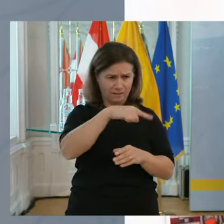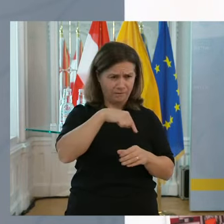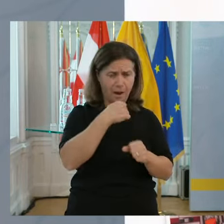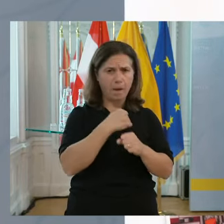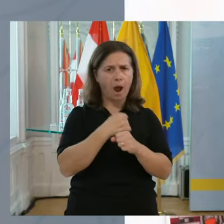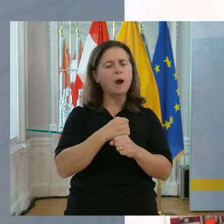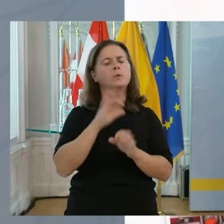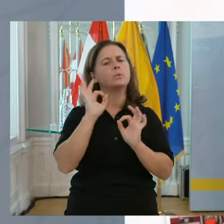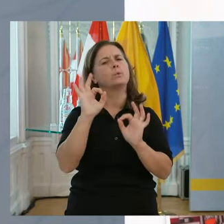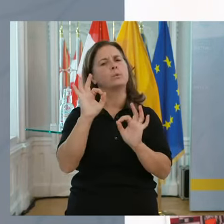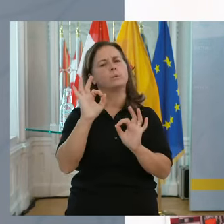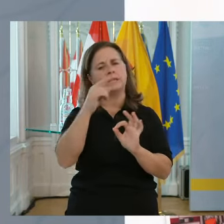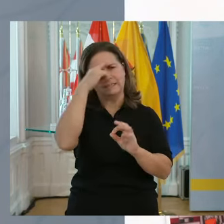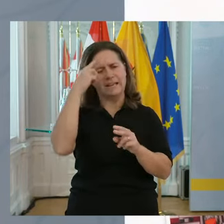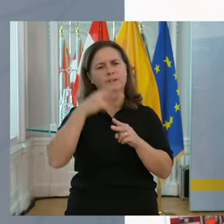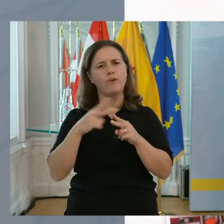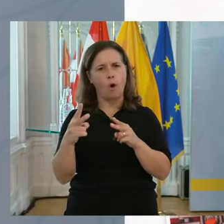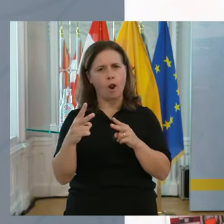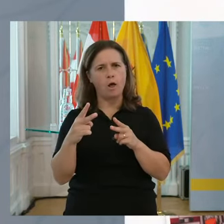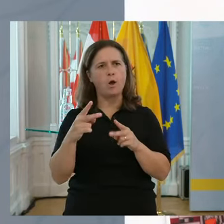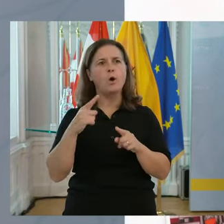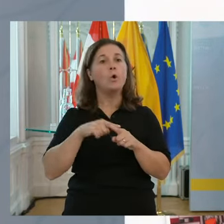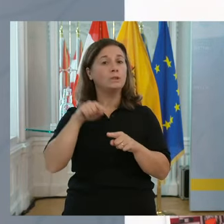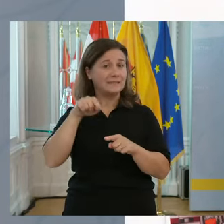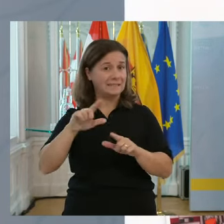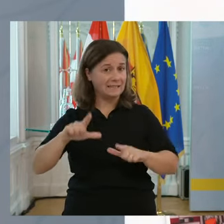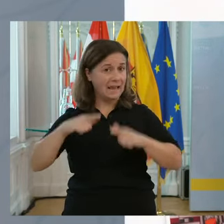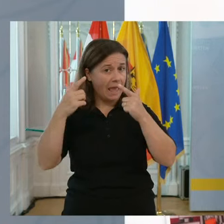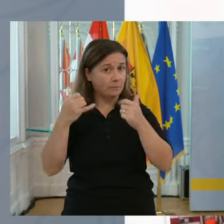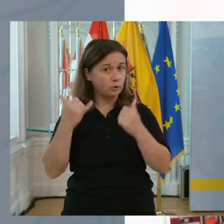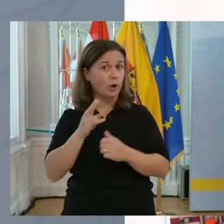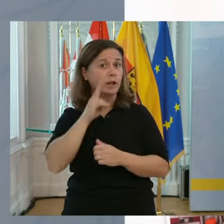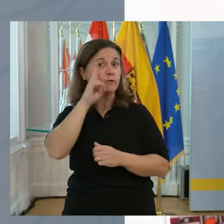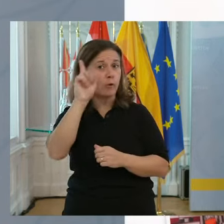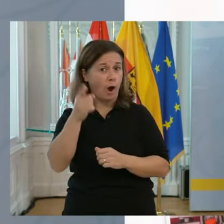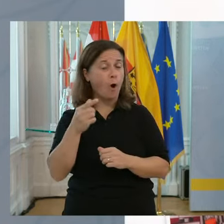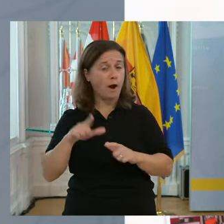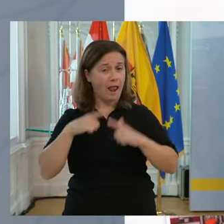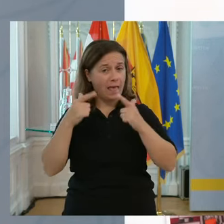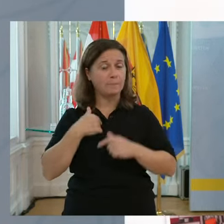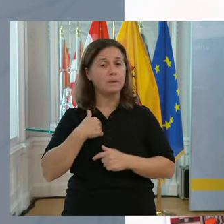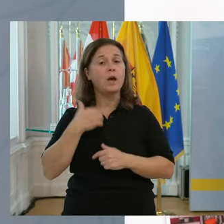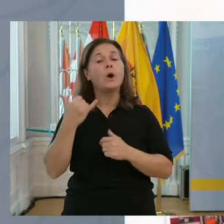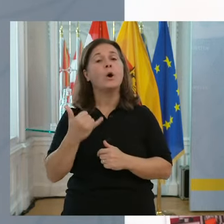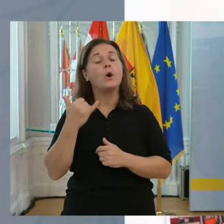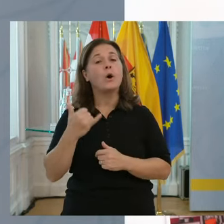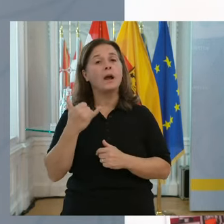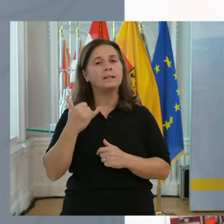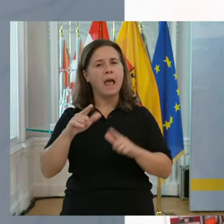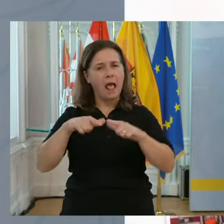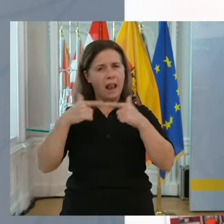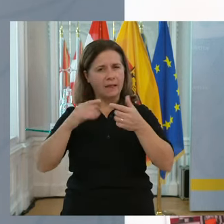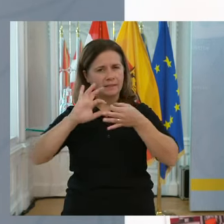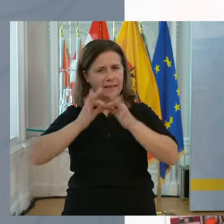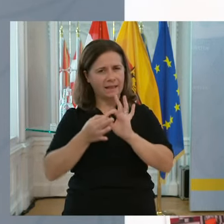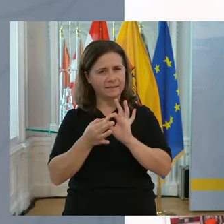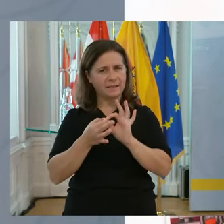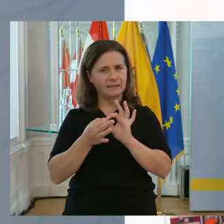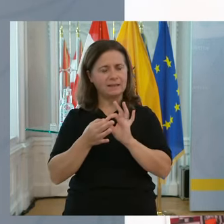was Sinnvolles. Und ich habe so ein Erlebnis heute in der Früh auch gehabt. Wir haben heute im Land